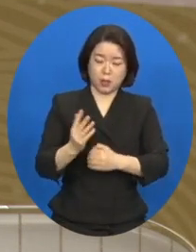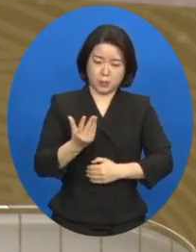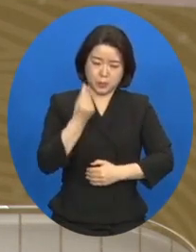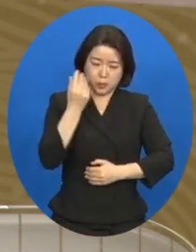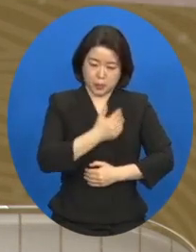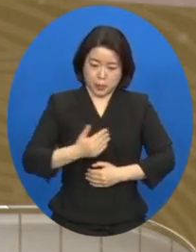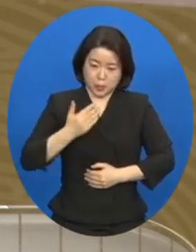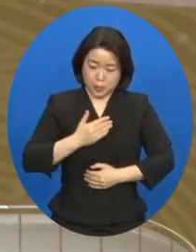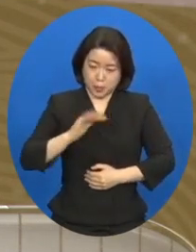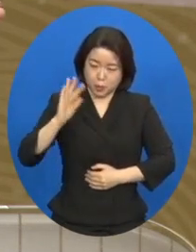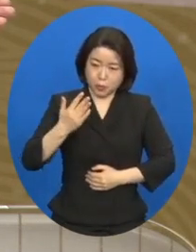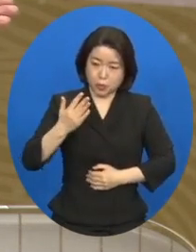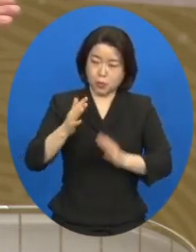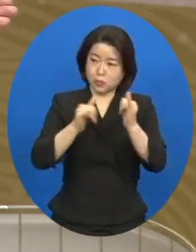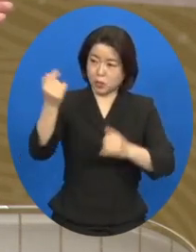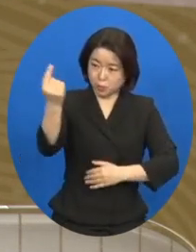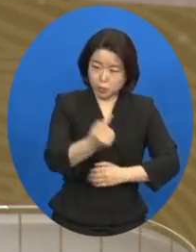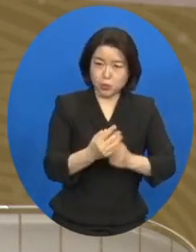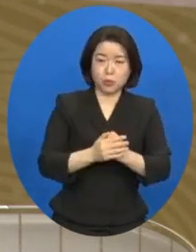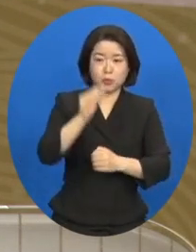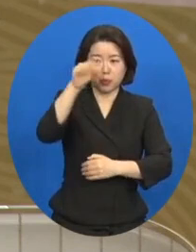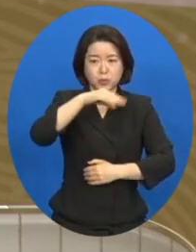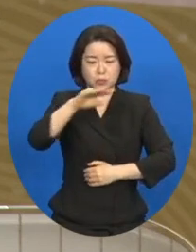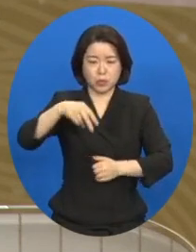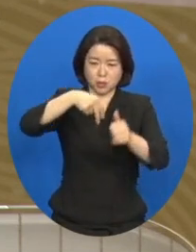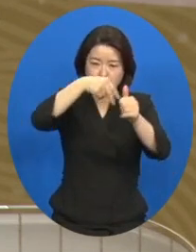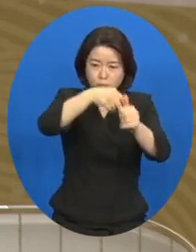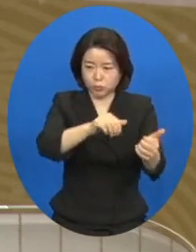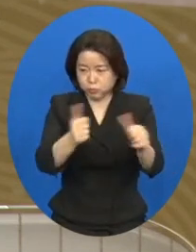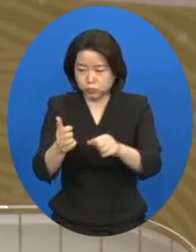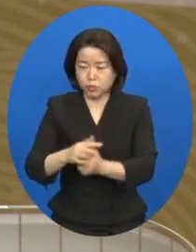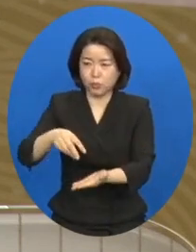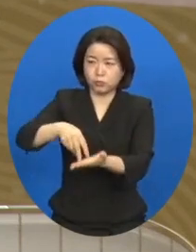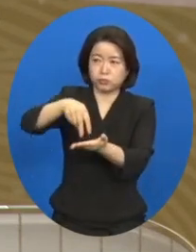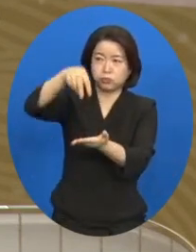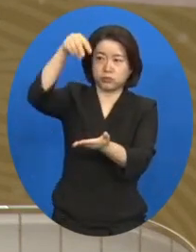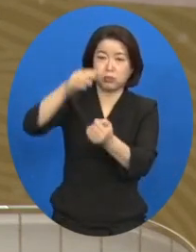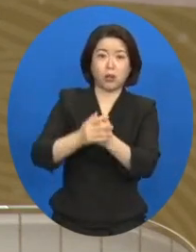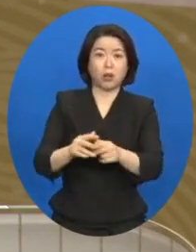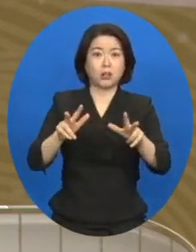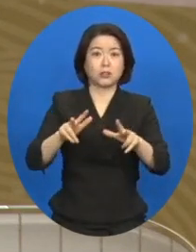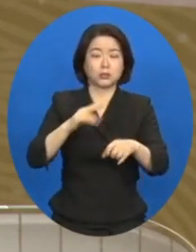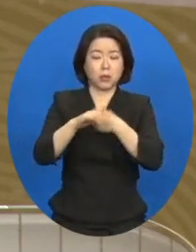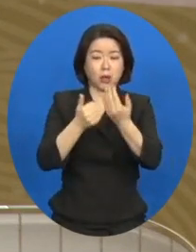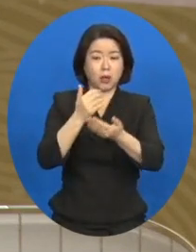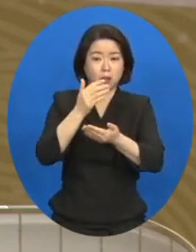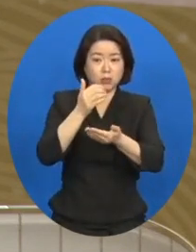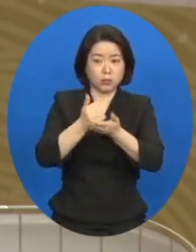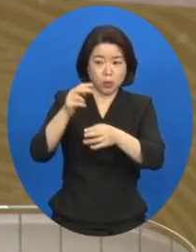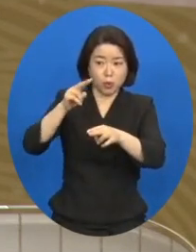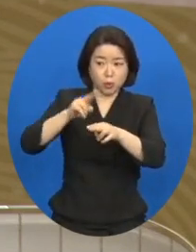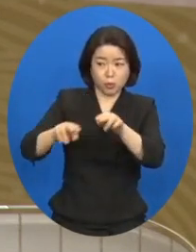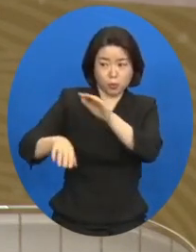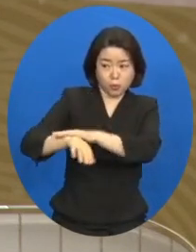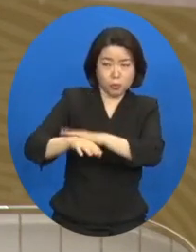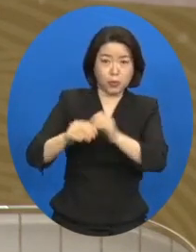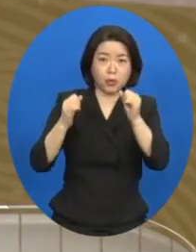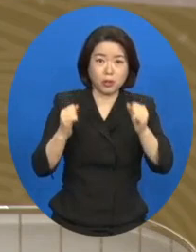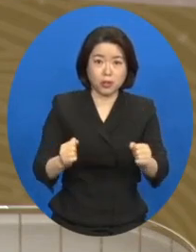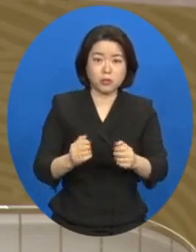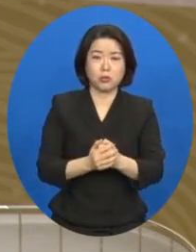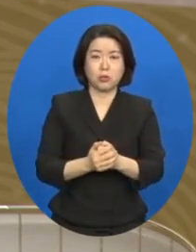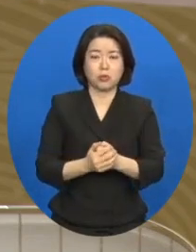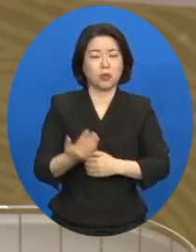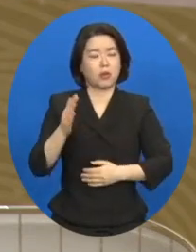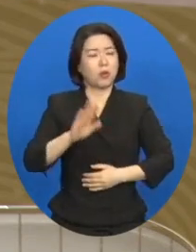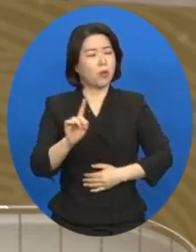오셨고 십자가에 달려 죽으셨고 부활 승천하시고 지금은 하나님 보좌 우편에 계시고, 그런데